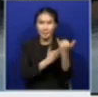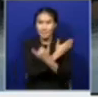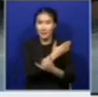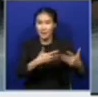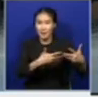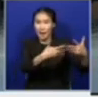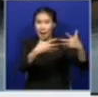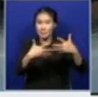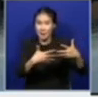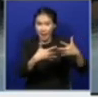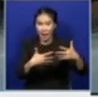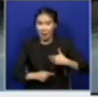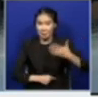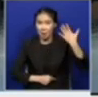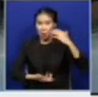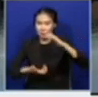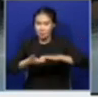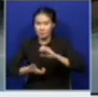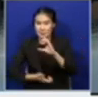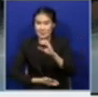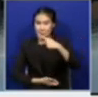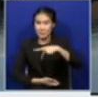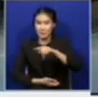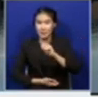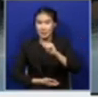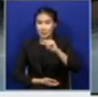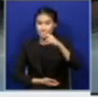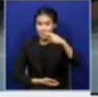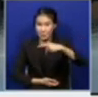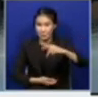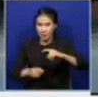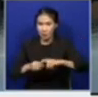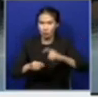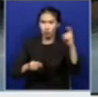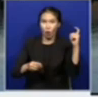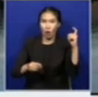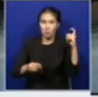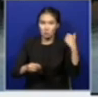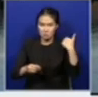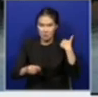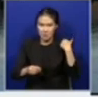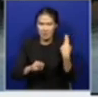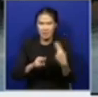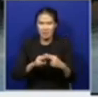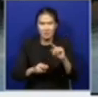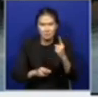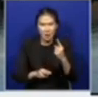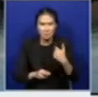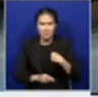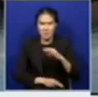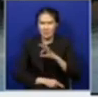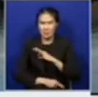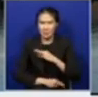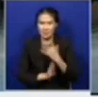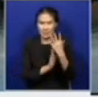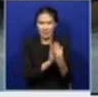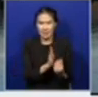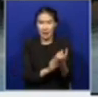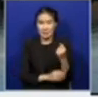รือไม่ดิฉันขออนุญาตขึ้นสไลด์แรกนะคะค่ะท่านประธานที่เคาร